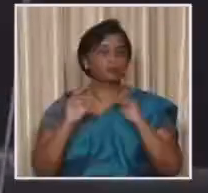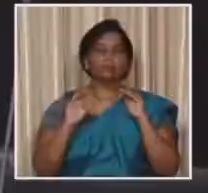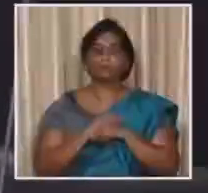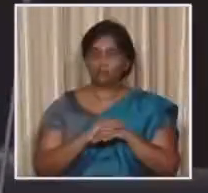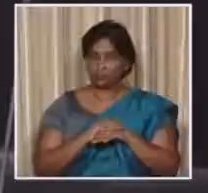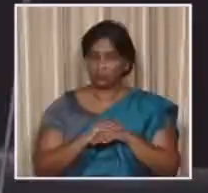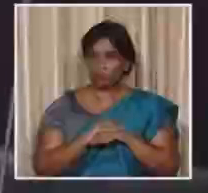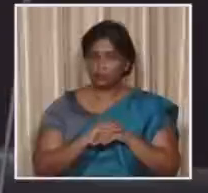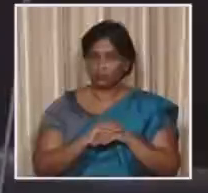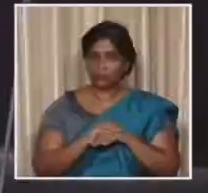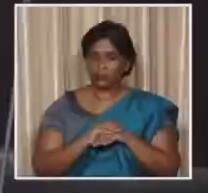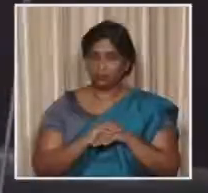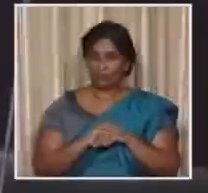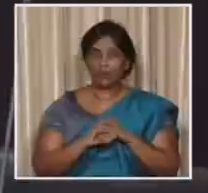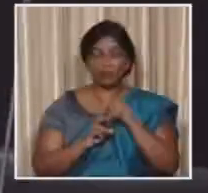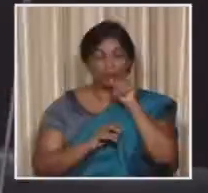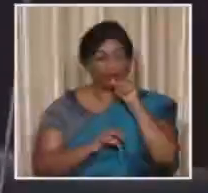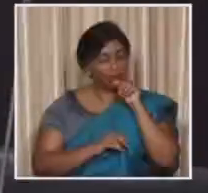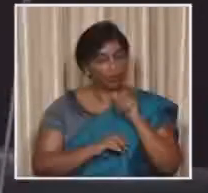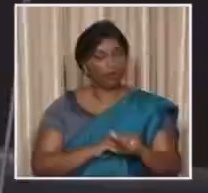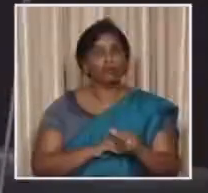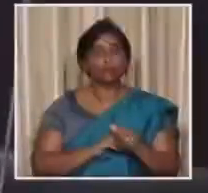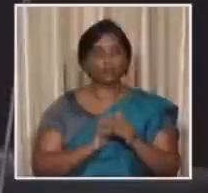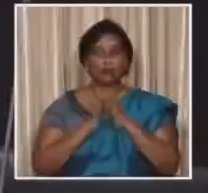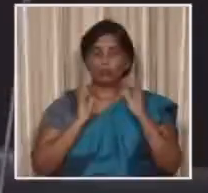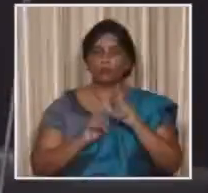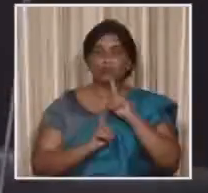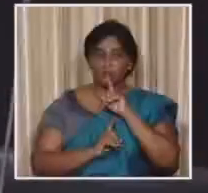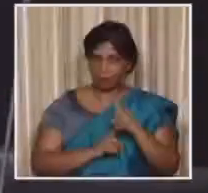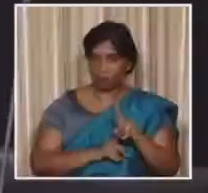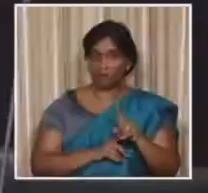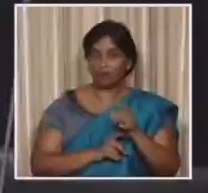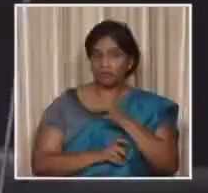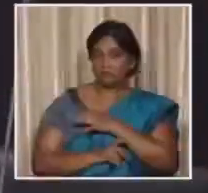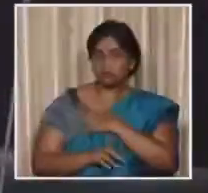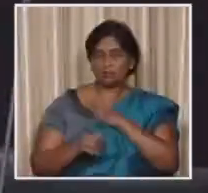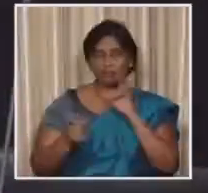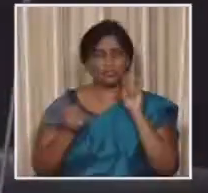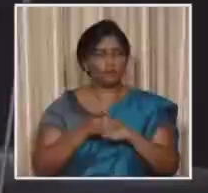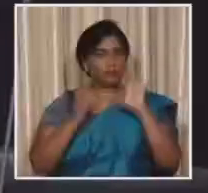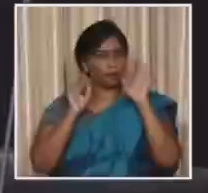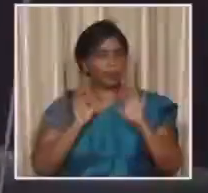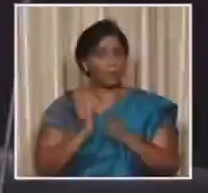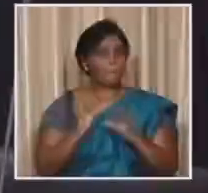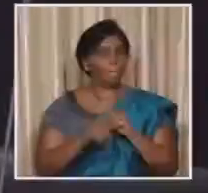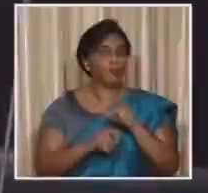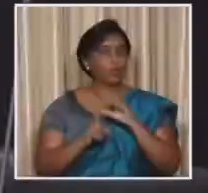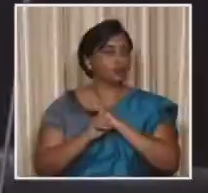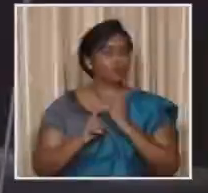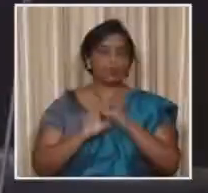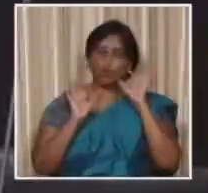kerala. Satte wedi pura prakasha karena, wairin musabat wicca madhya sanskrutiya